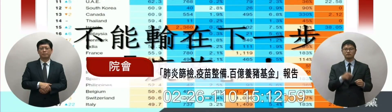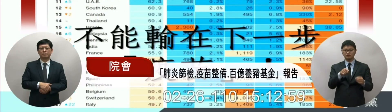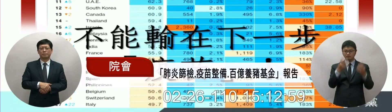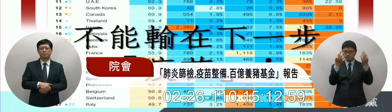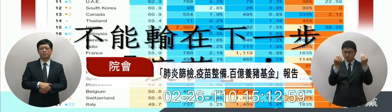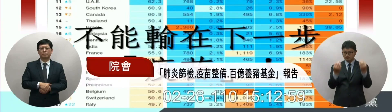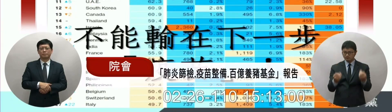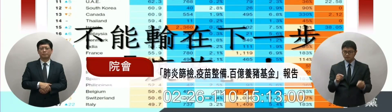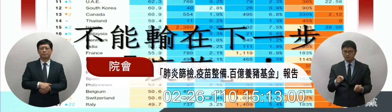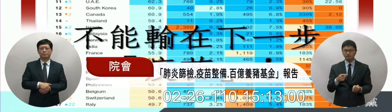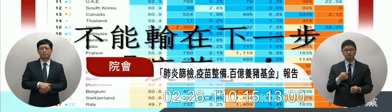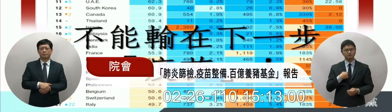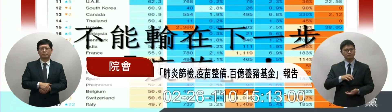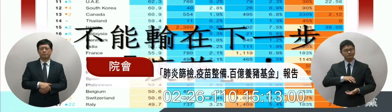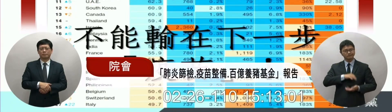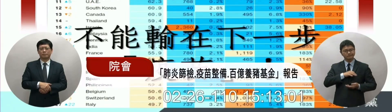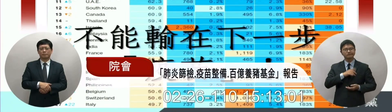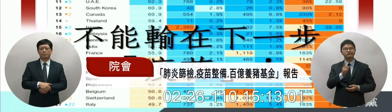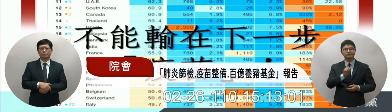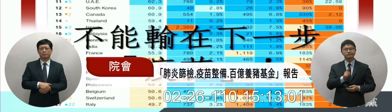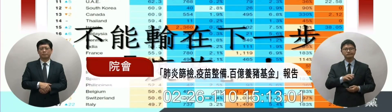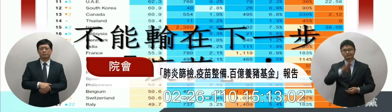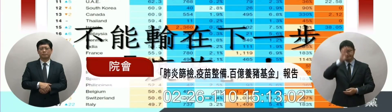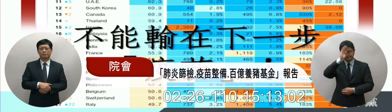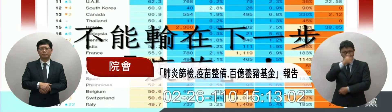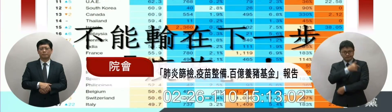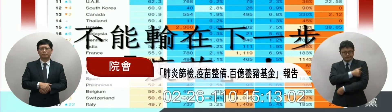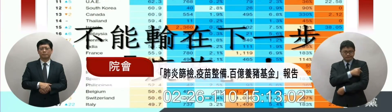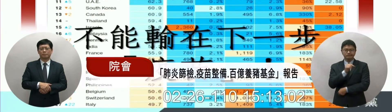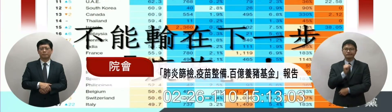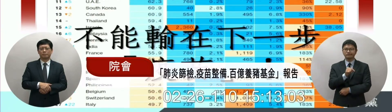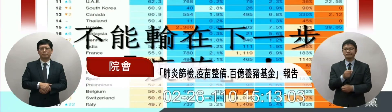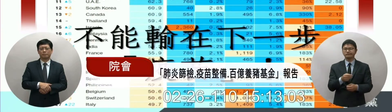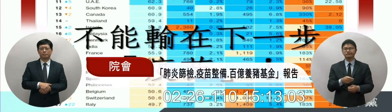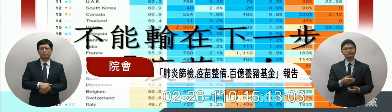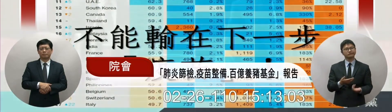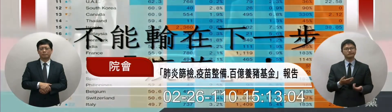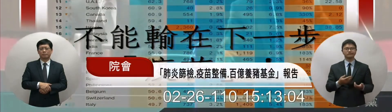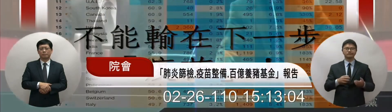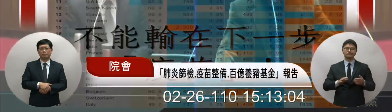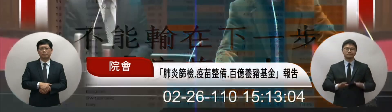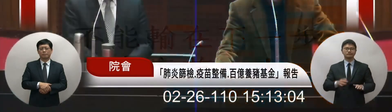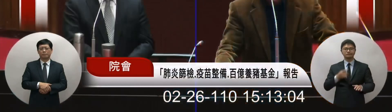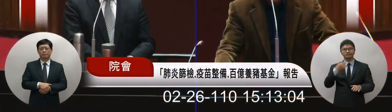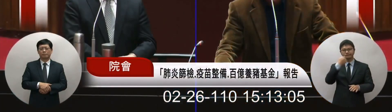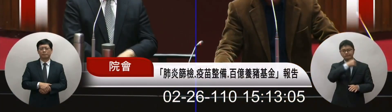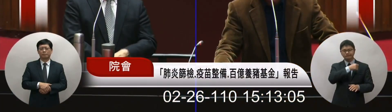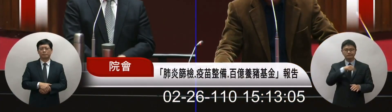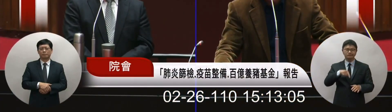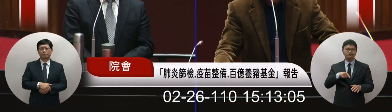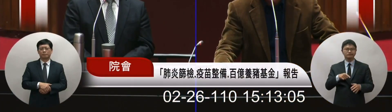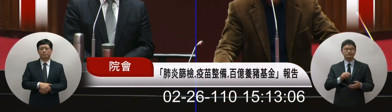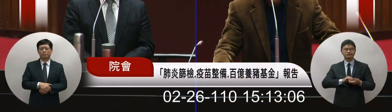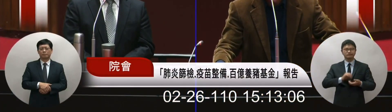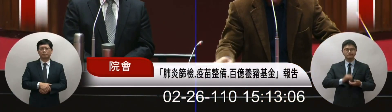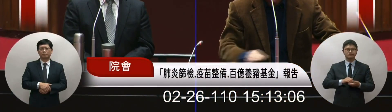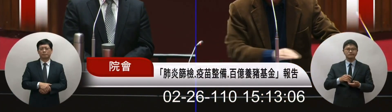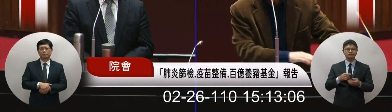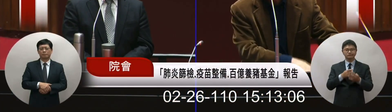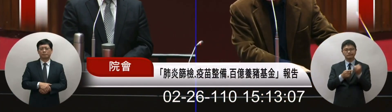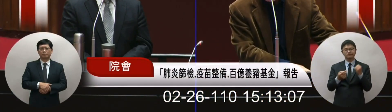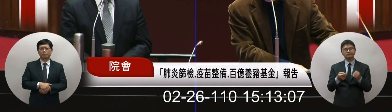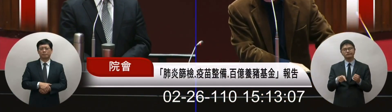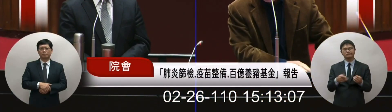在比较担心的就是疫苗了哈，疫苗的部分，我们现在就是说还比较不确定的比较多了哈。下一页。